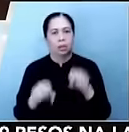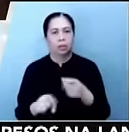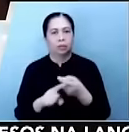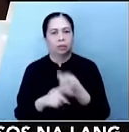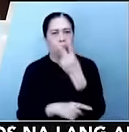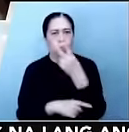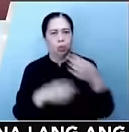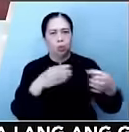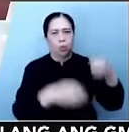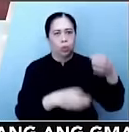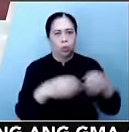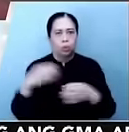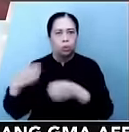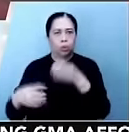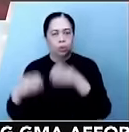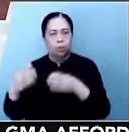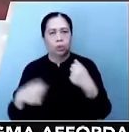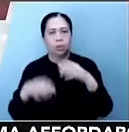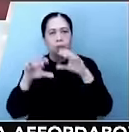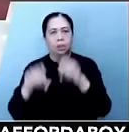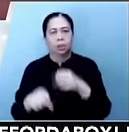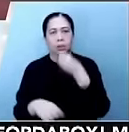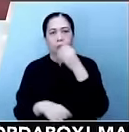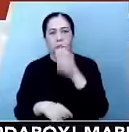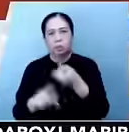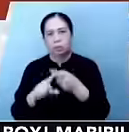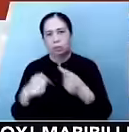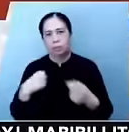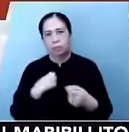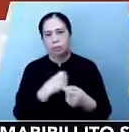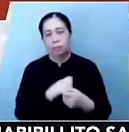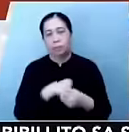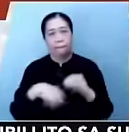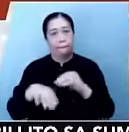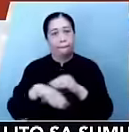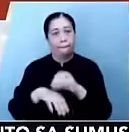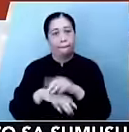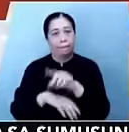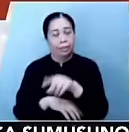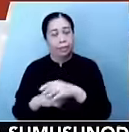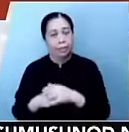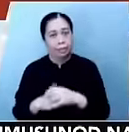arrest order mula sa Senado. Ang payo na kay Kibuloy. As a lawyer,